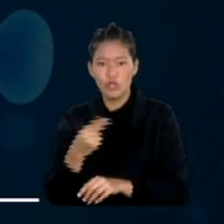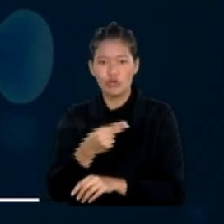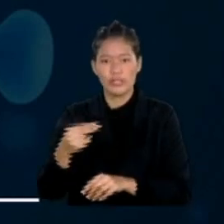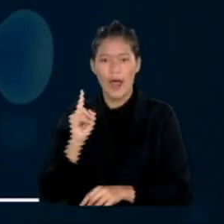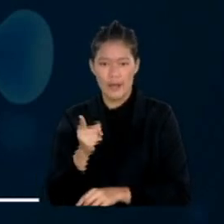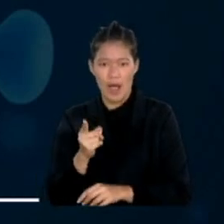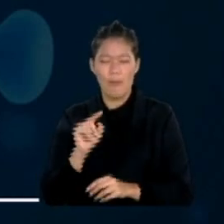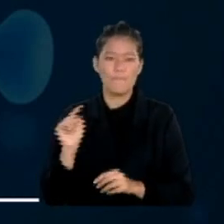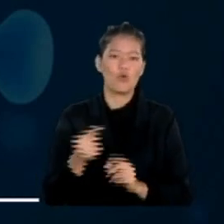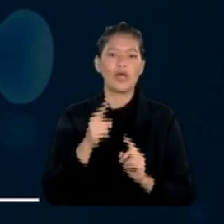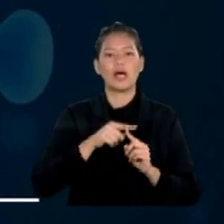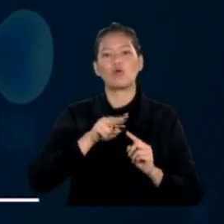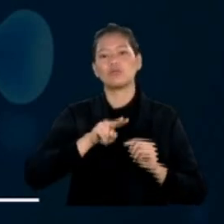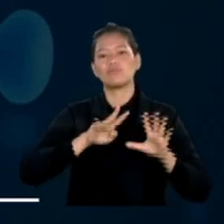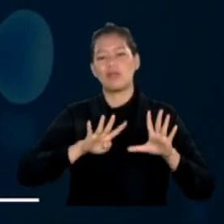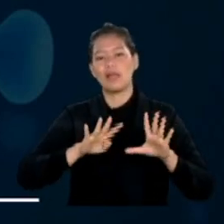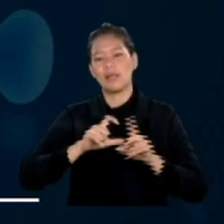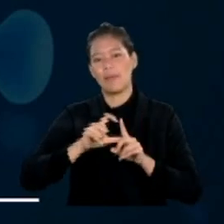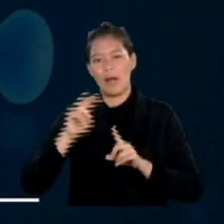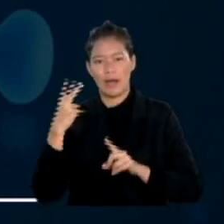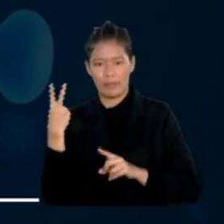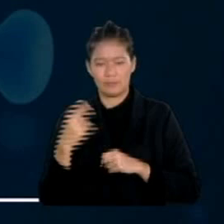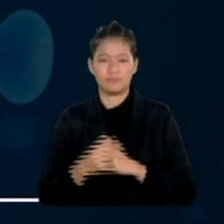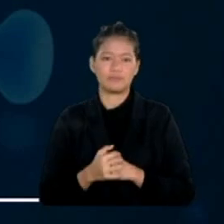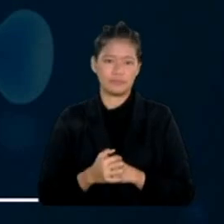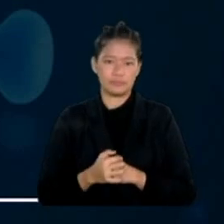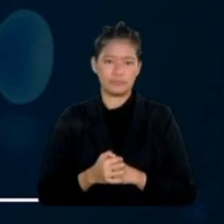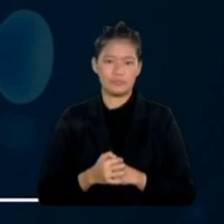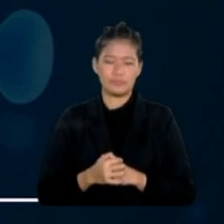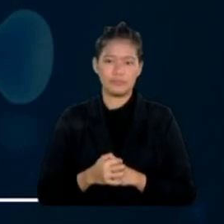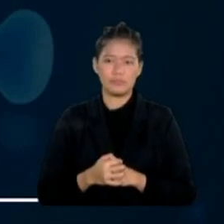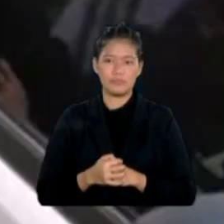di Indonesia per 29 Desember kemarin